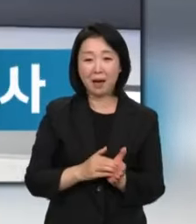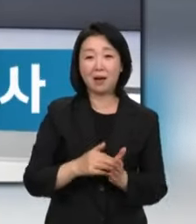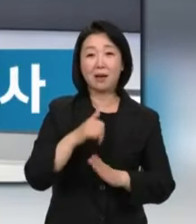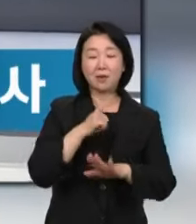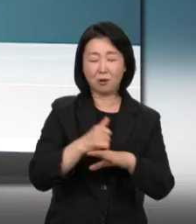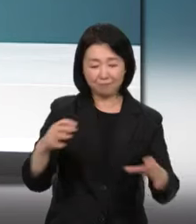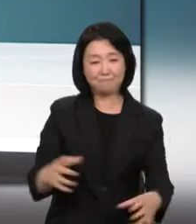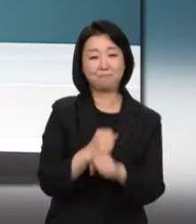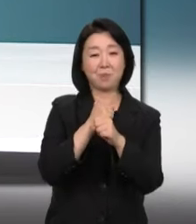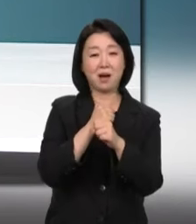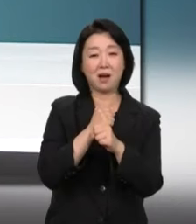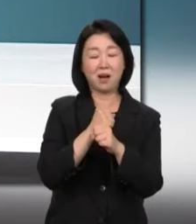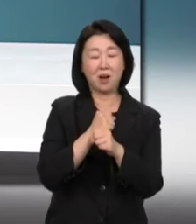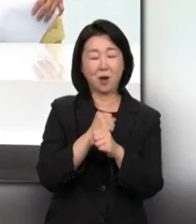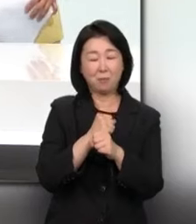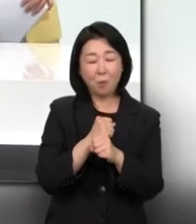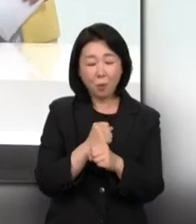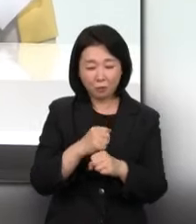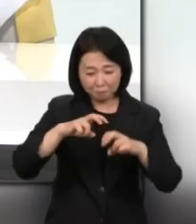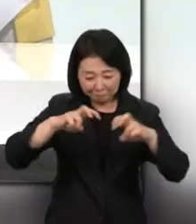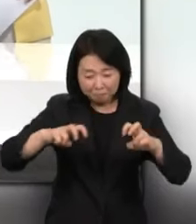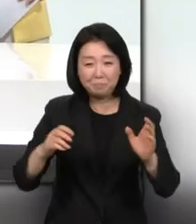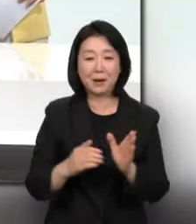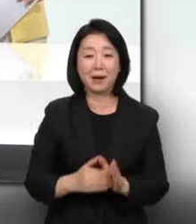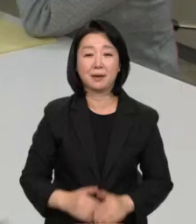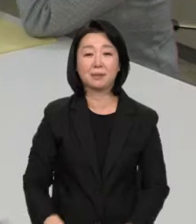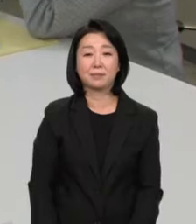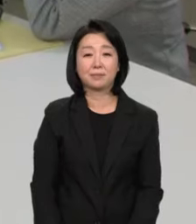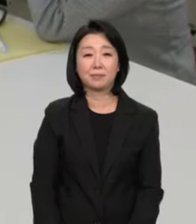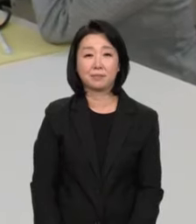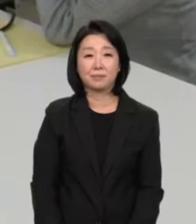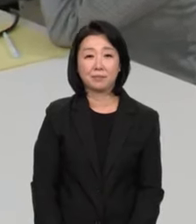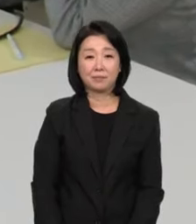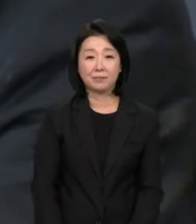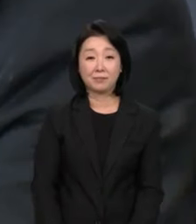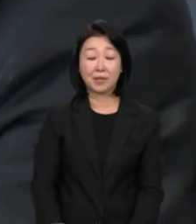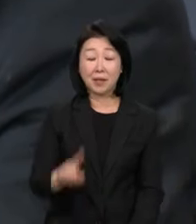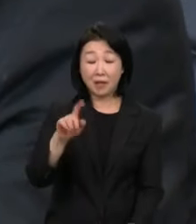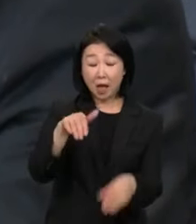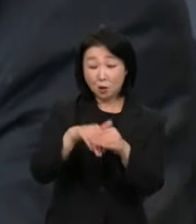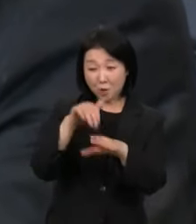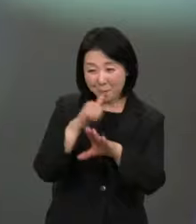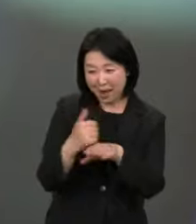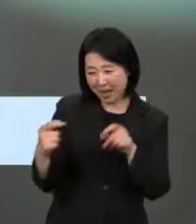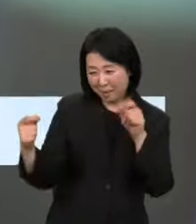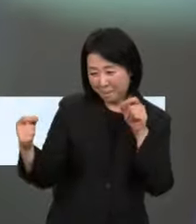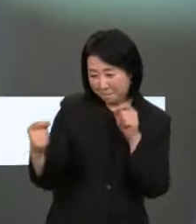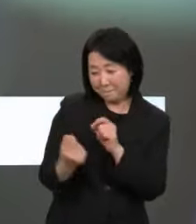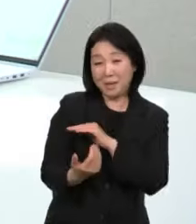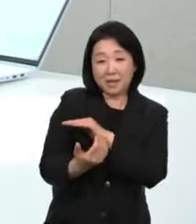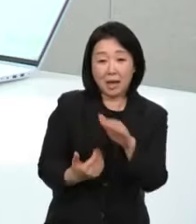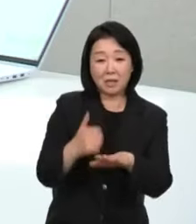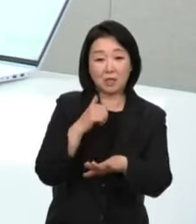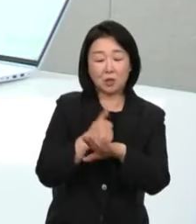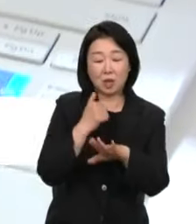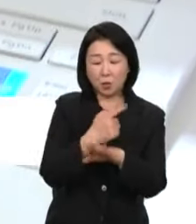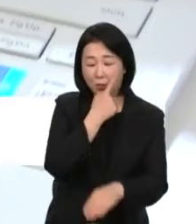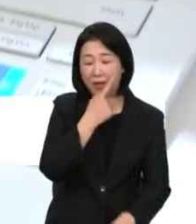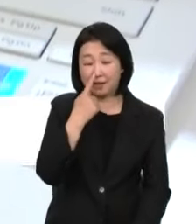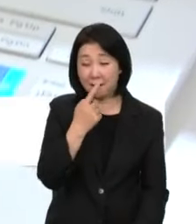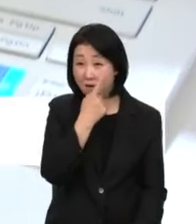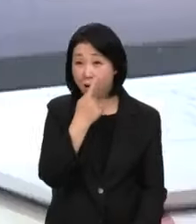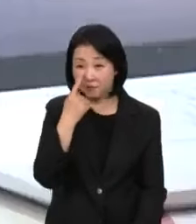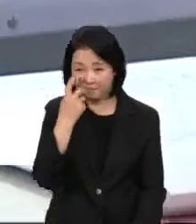등을 종합해 메타분석 알고리즘으로 분석했습니다. 내일 투표 마감 직전까지도 최종 데이터 검증이 이뤄질